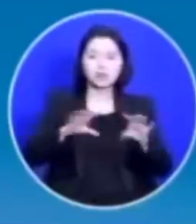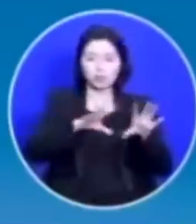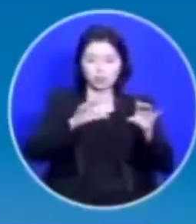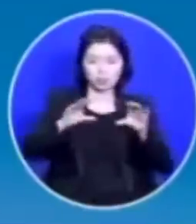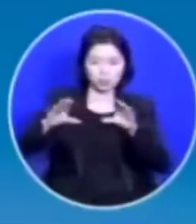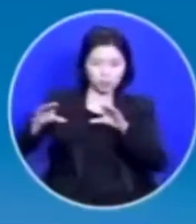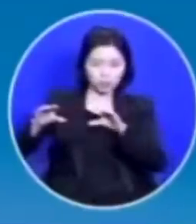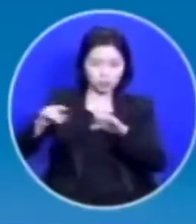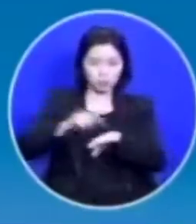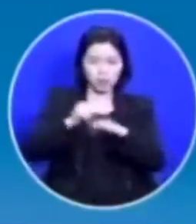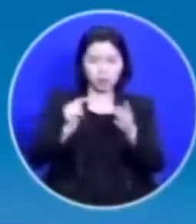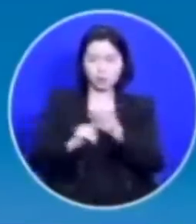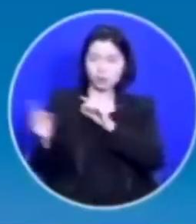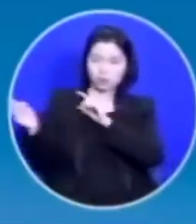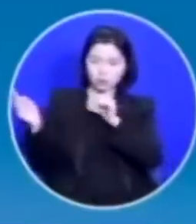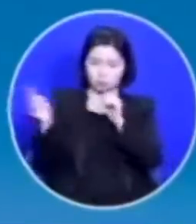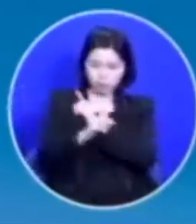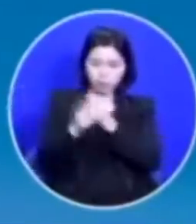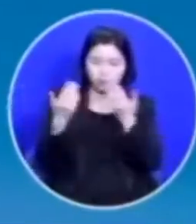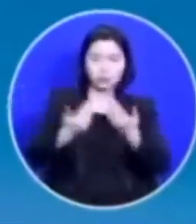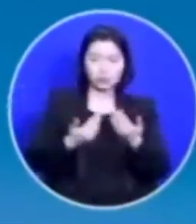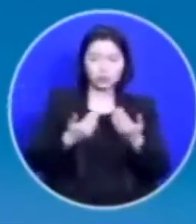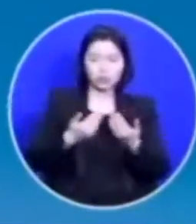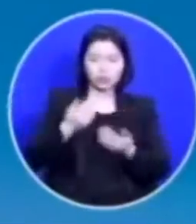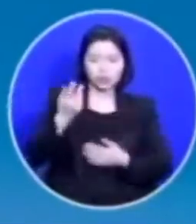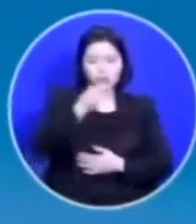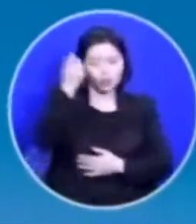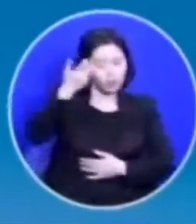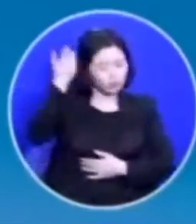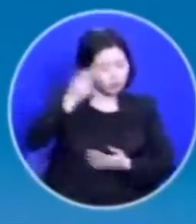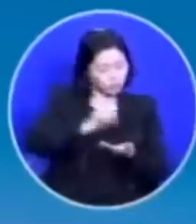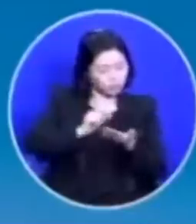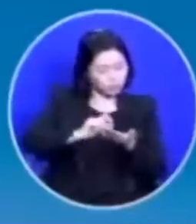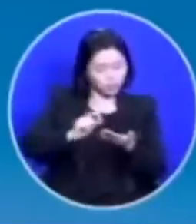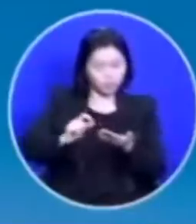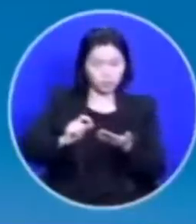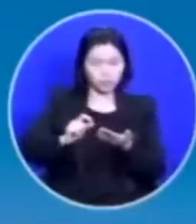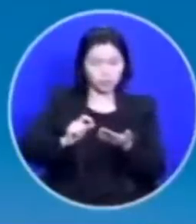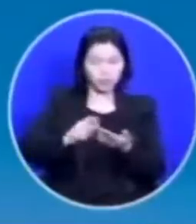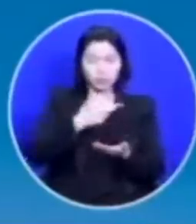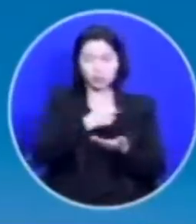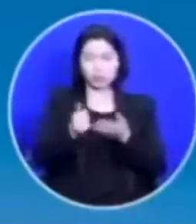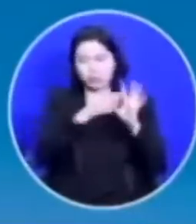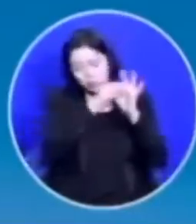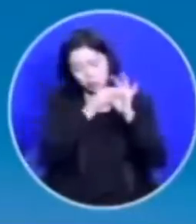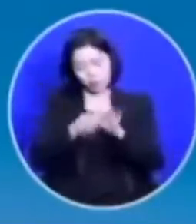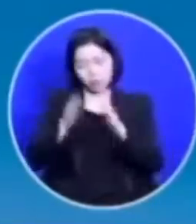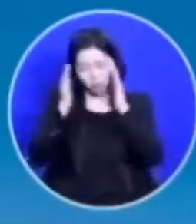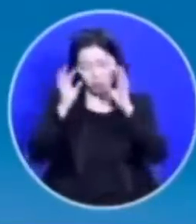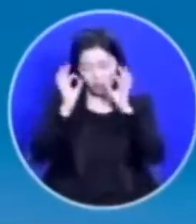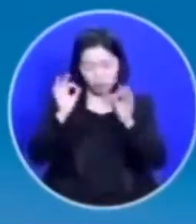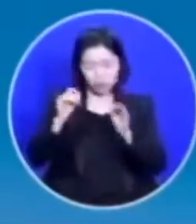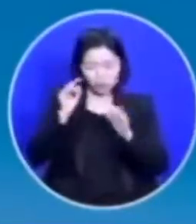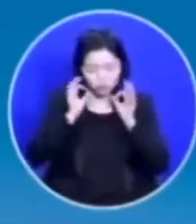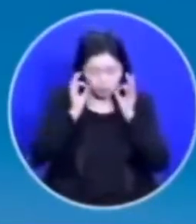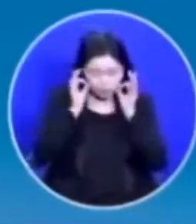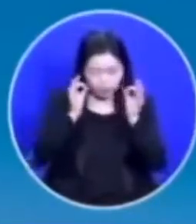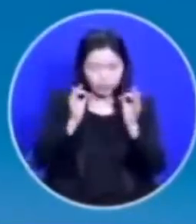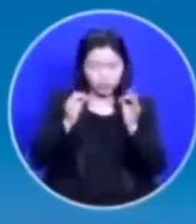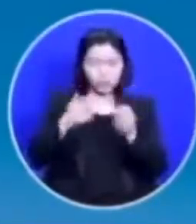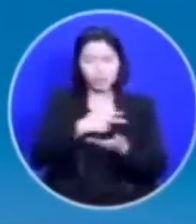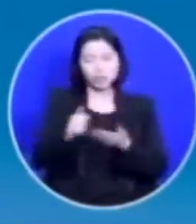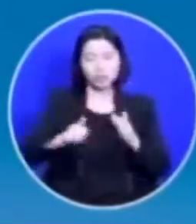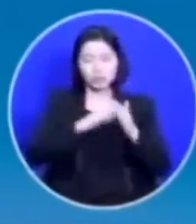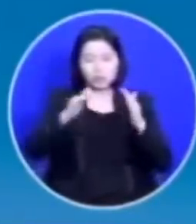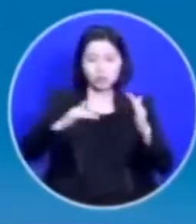마음으로 바꿔 주셨습니다 용 설계 쓰면서 주임을 계속 바라보려고 하니까 주님이 우리 가정의